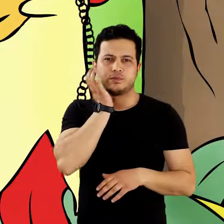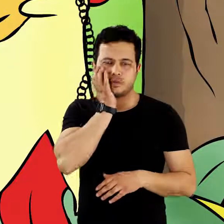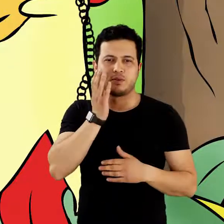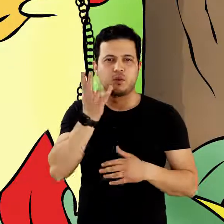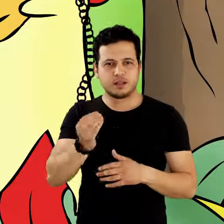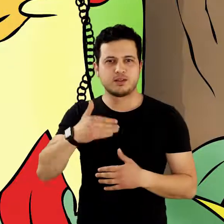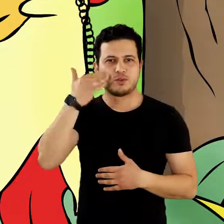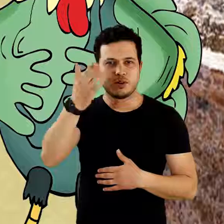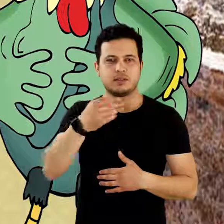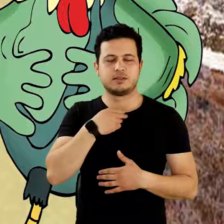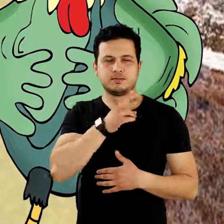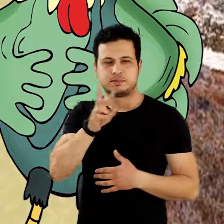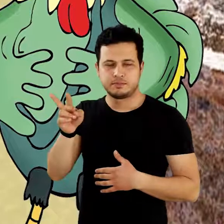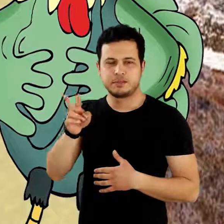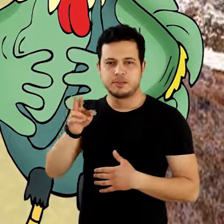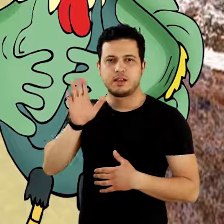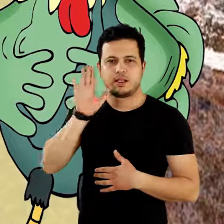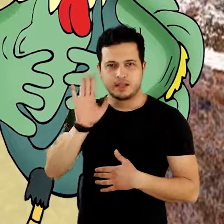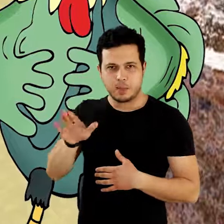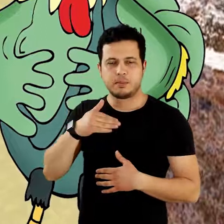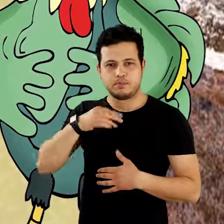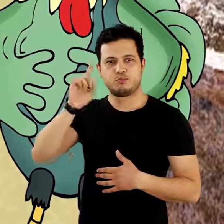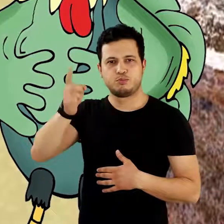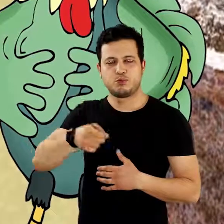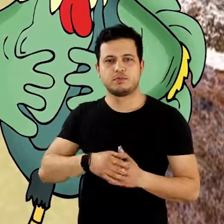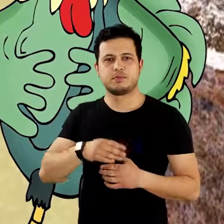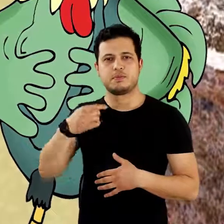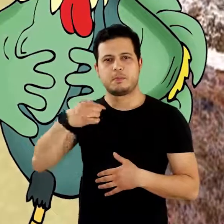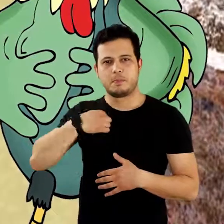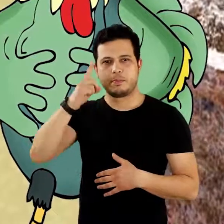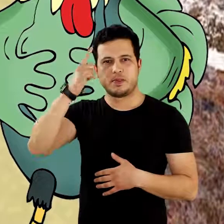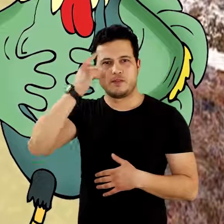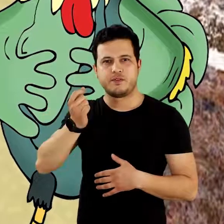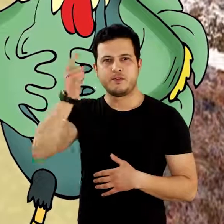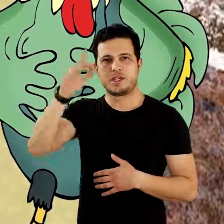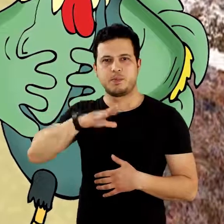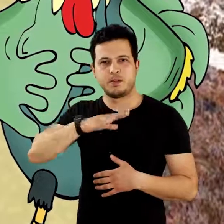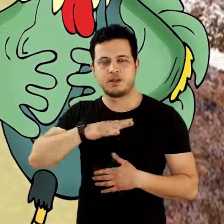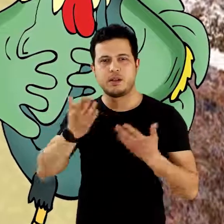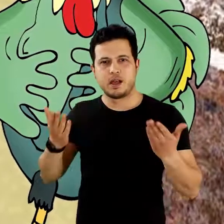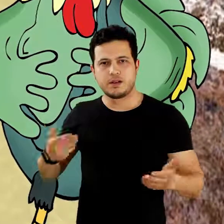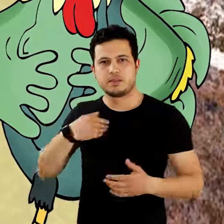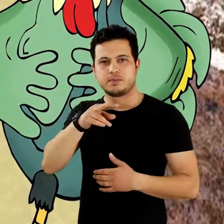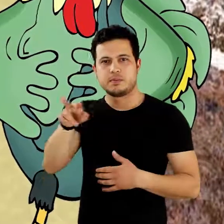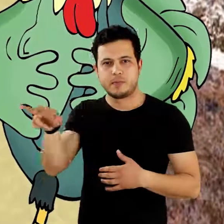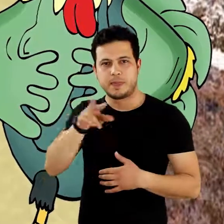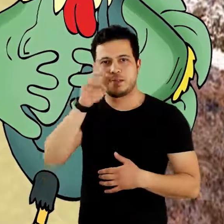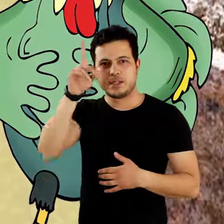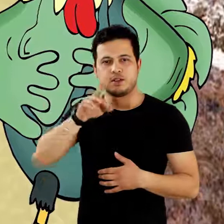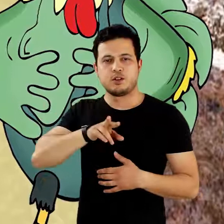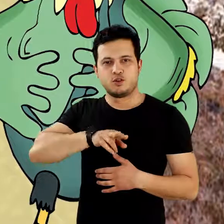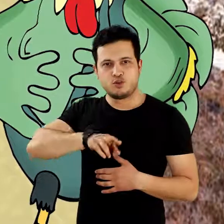ikizlere dönerek... Tamam, buldum. Galiba bir fikrim var. Evet, size bir